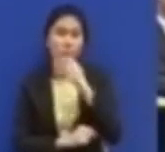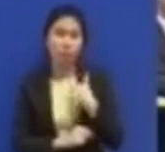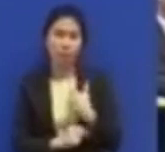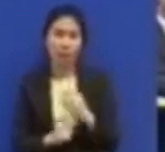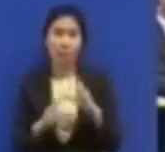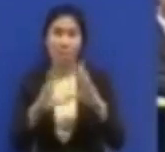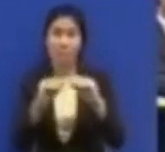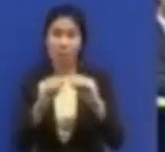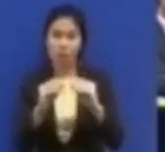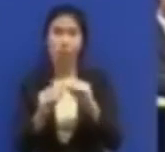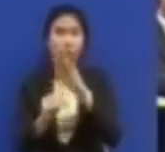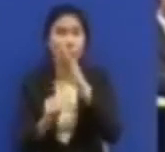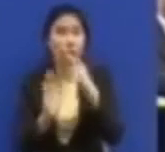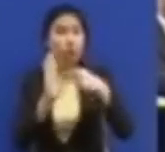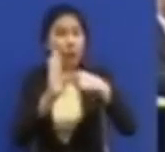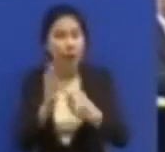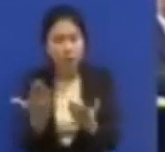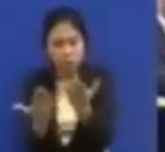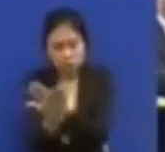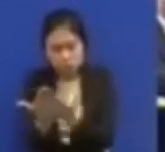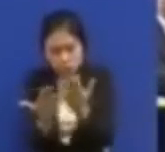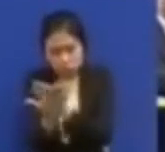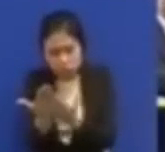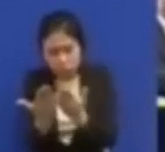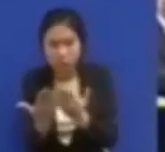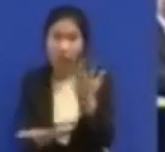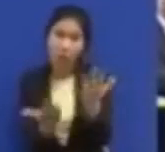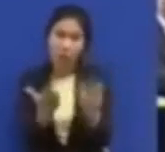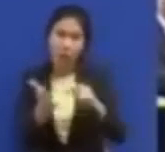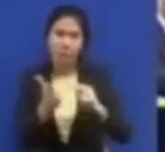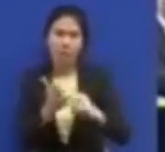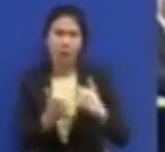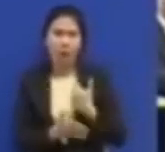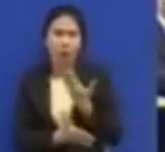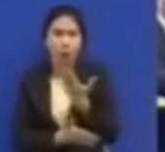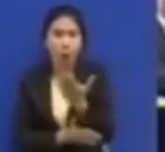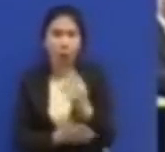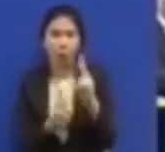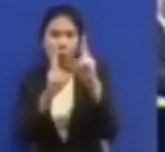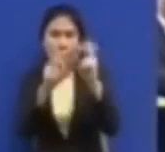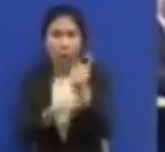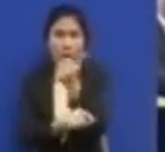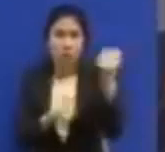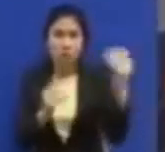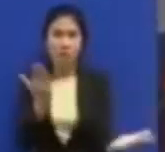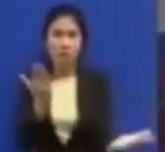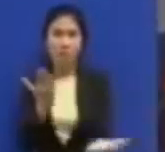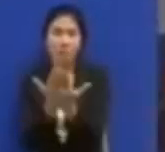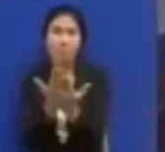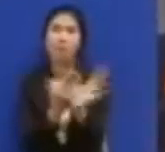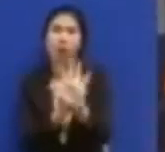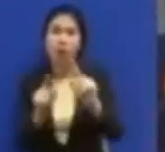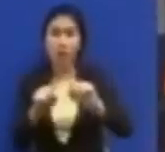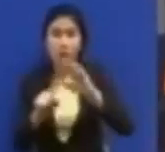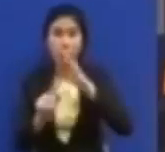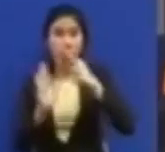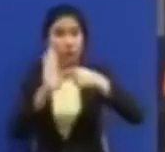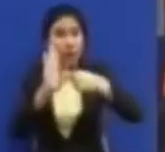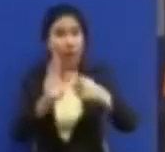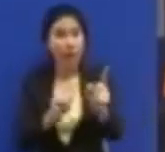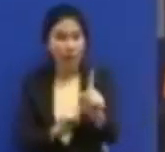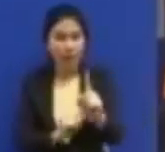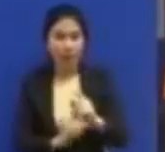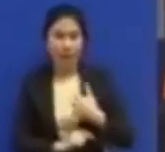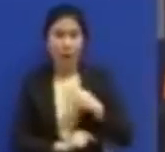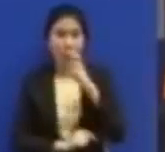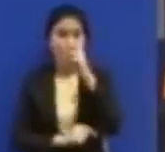ำลังพิจารณายัตติใดอยู่ห้ามเสนอยัตติอื่นขึ้นมาพิจารณาเว้นแต่ยัตติดังต่อไปนี้ท่านอ้างวงเล็